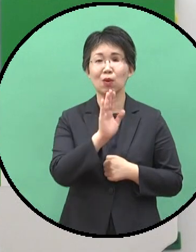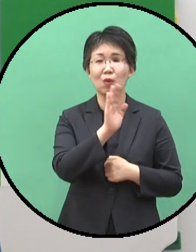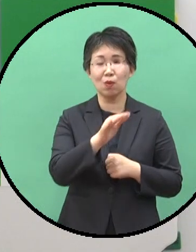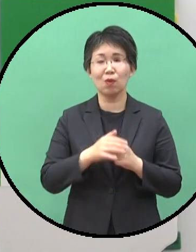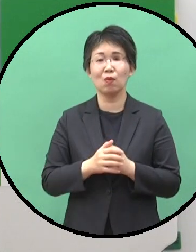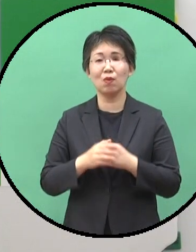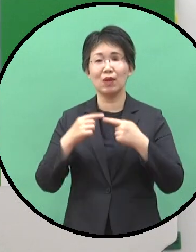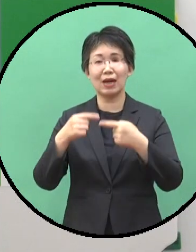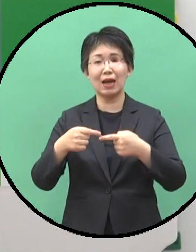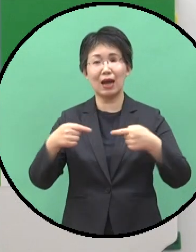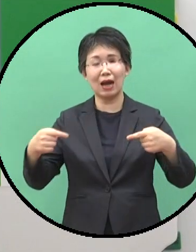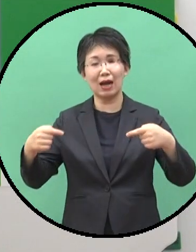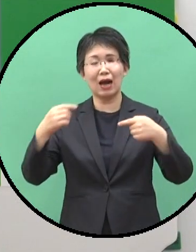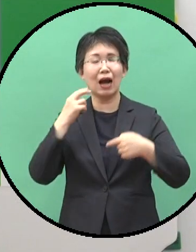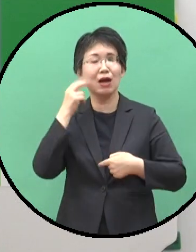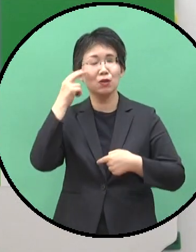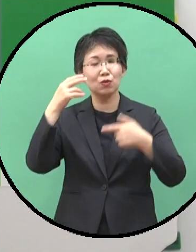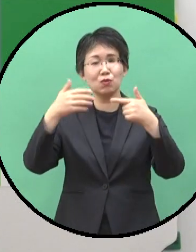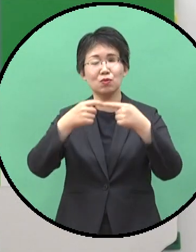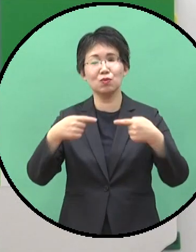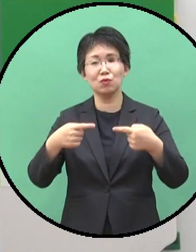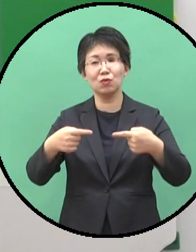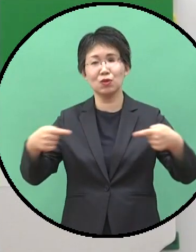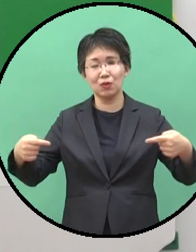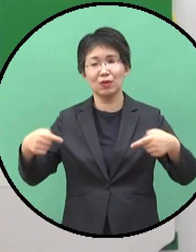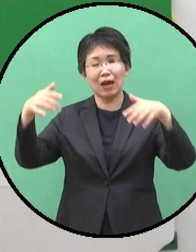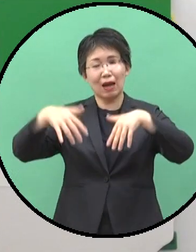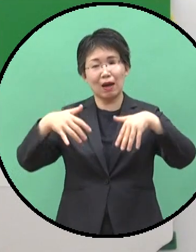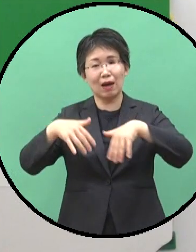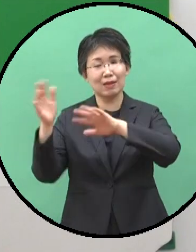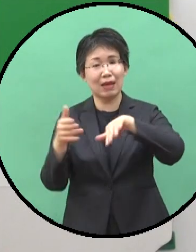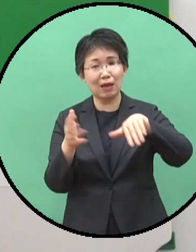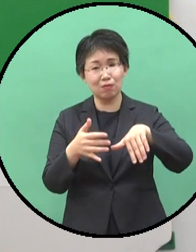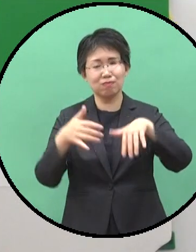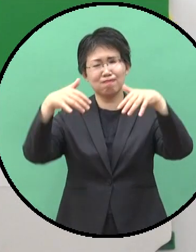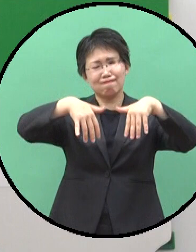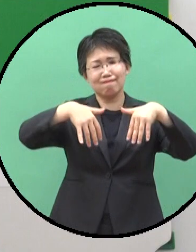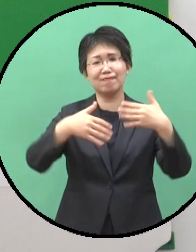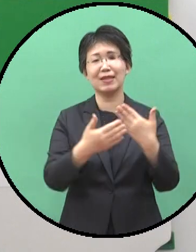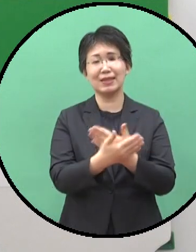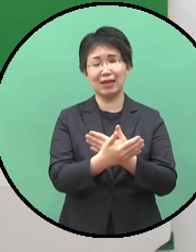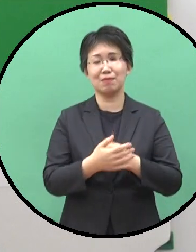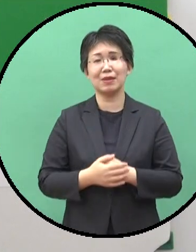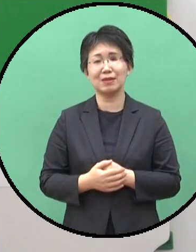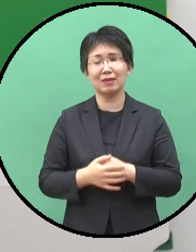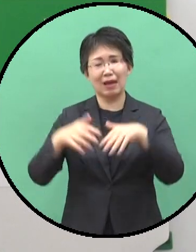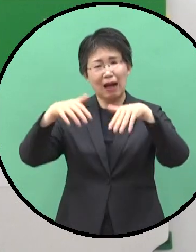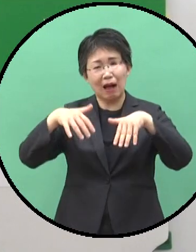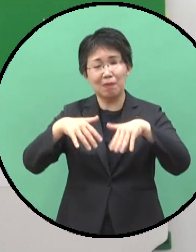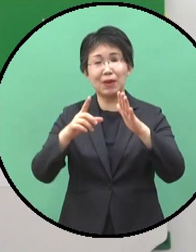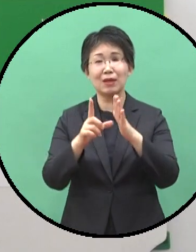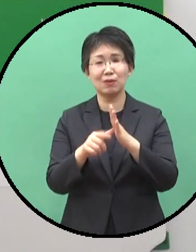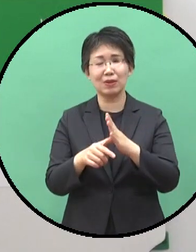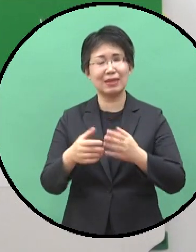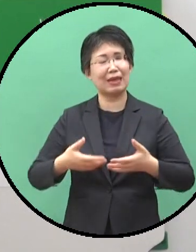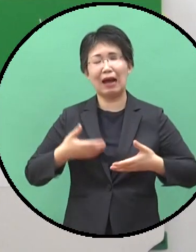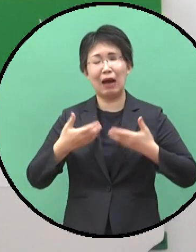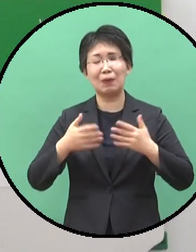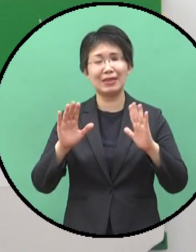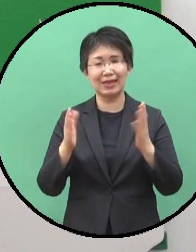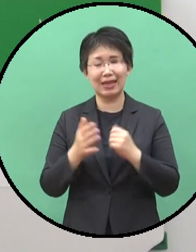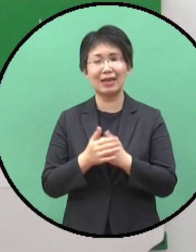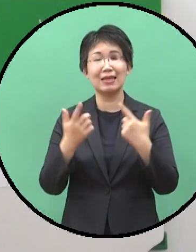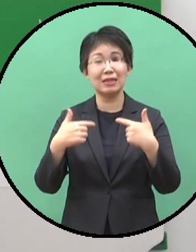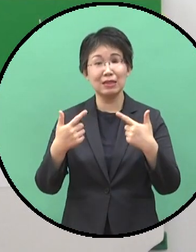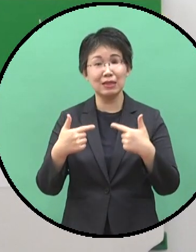これから梅雨前線や台風などにより大雨の発生しやすい季節となります。いざ大雨となった時に慌てない